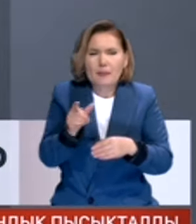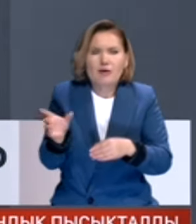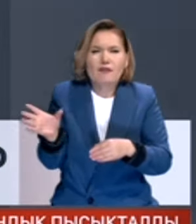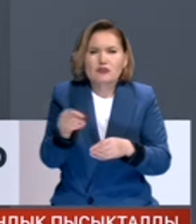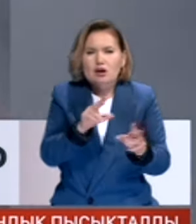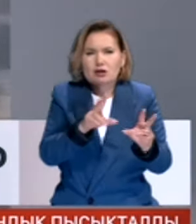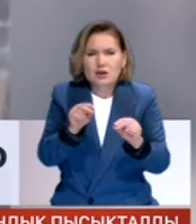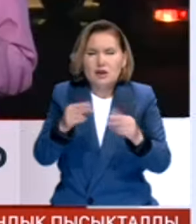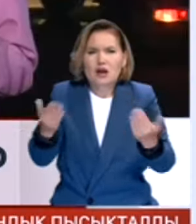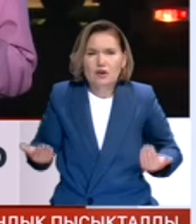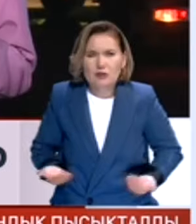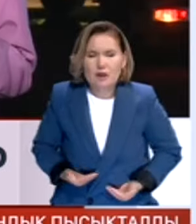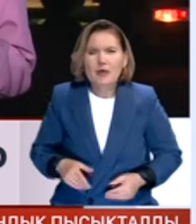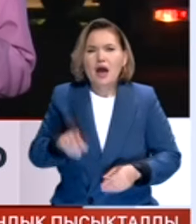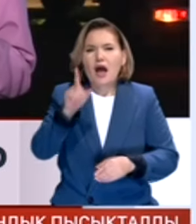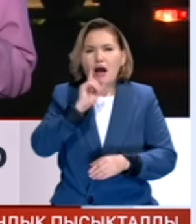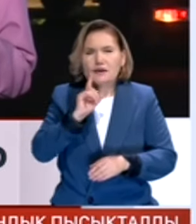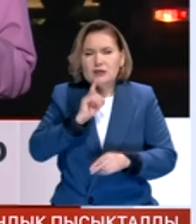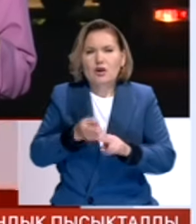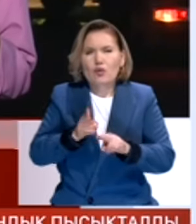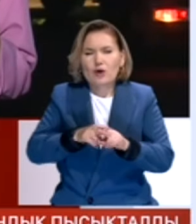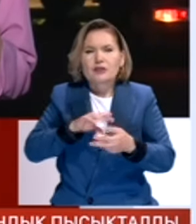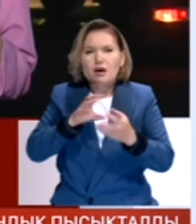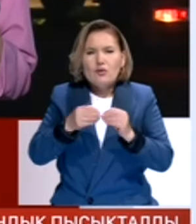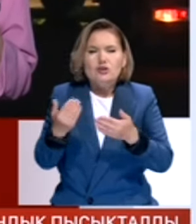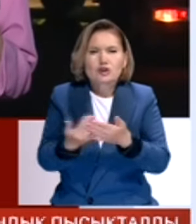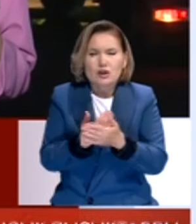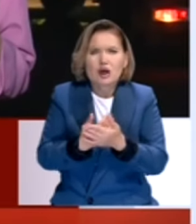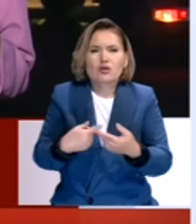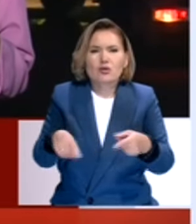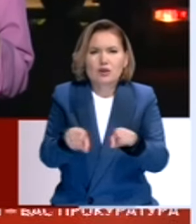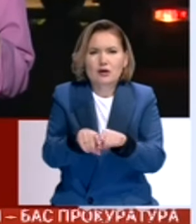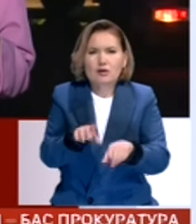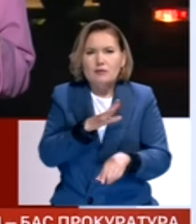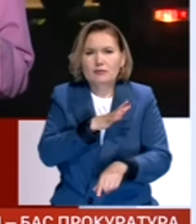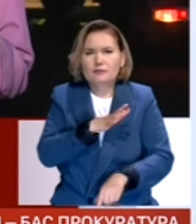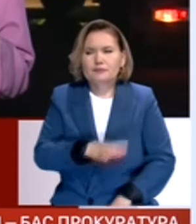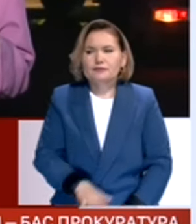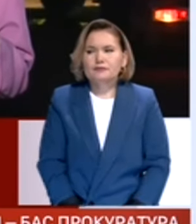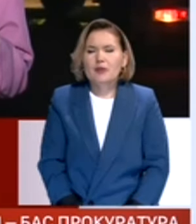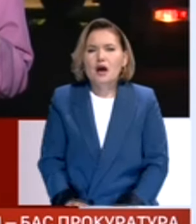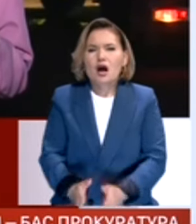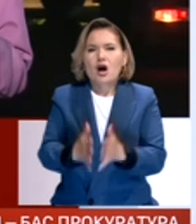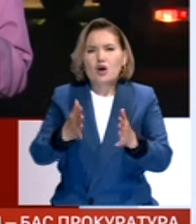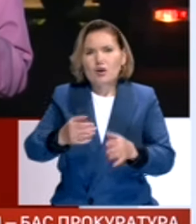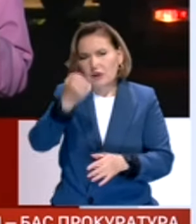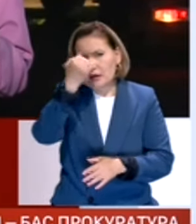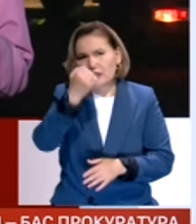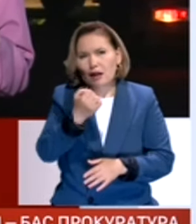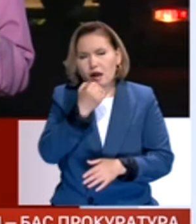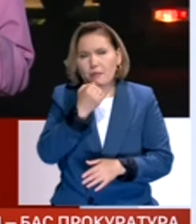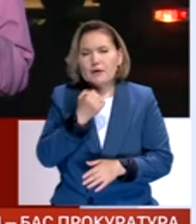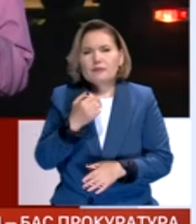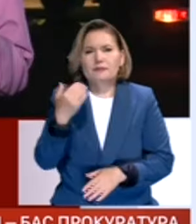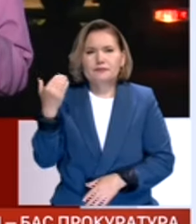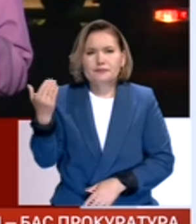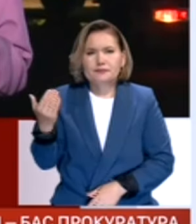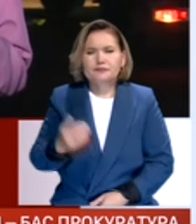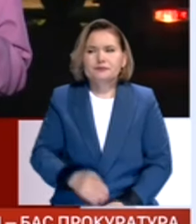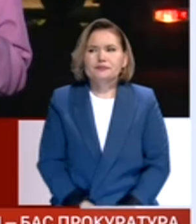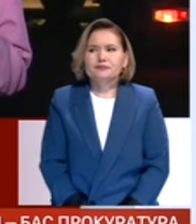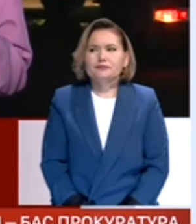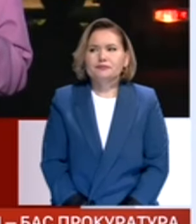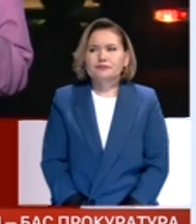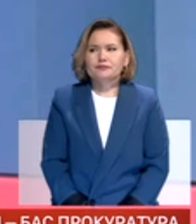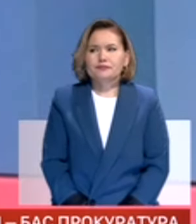аман. Альбина, әзірге мендегі бар ақпарат осы. Рахмет, Алматыдағы өрт жайлы Айдана Қуанхан баяндап